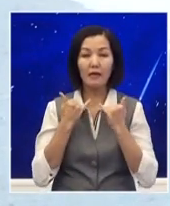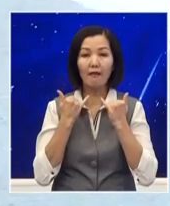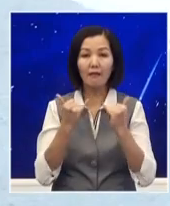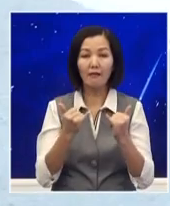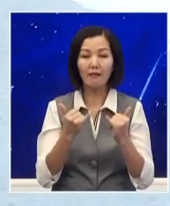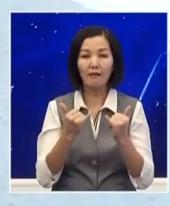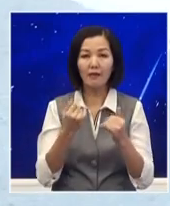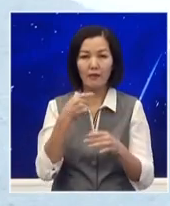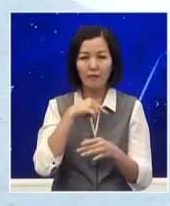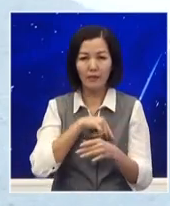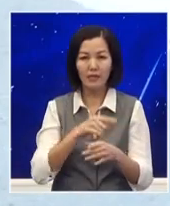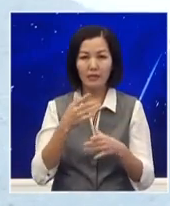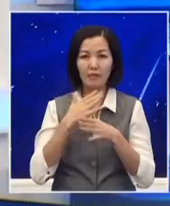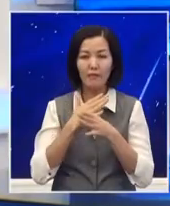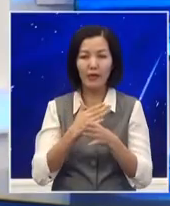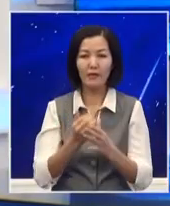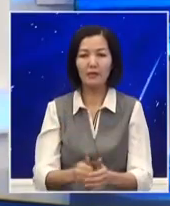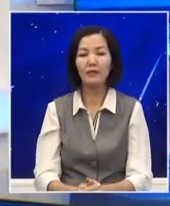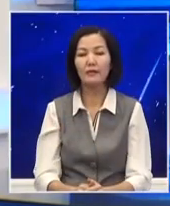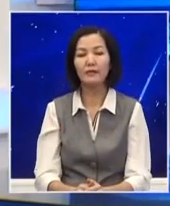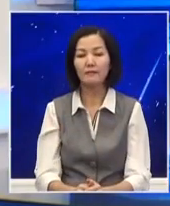толеранттық мінезінің арқасында деп білемін.